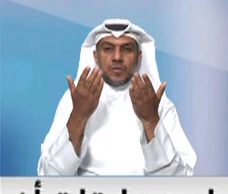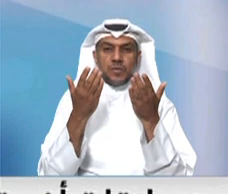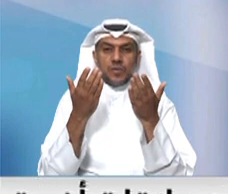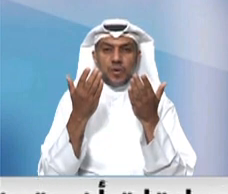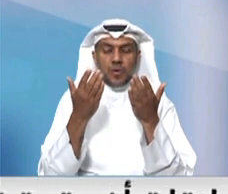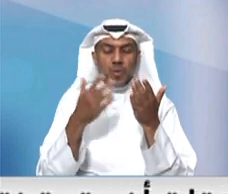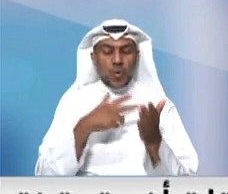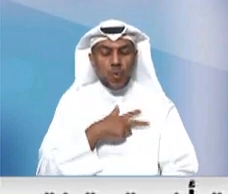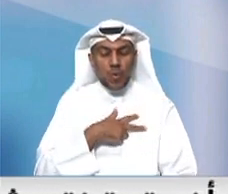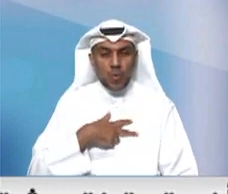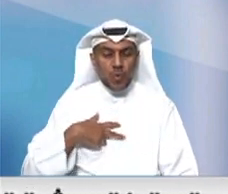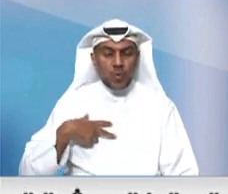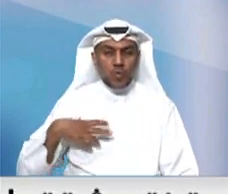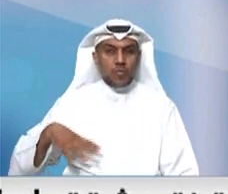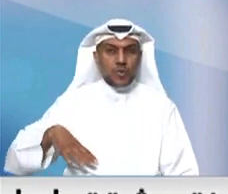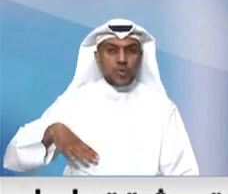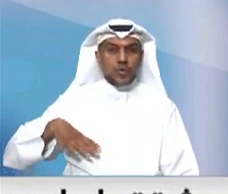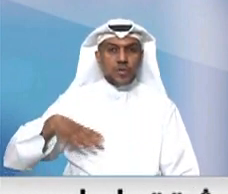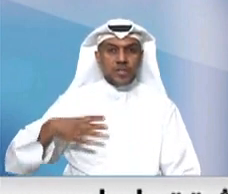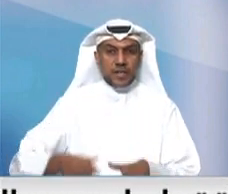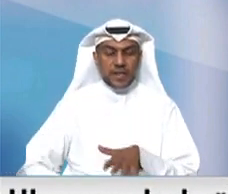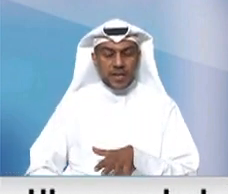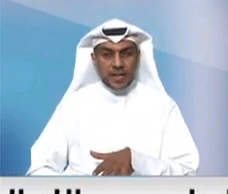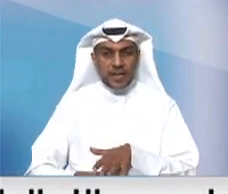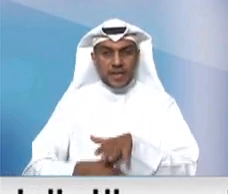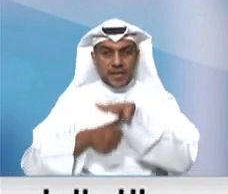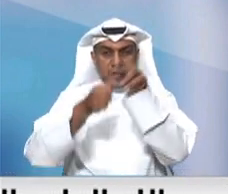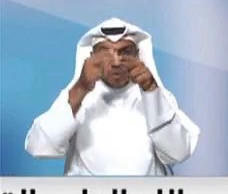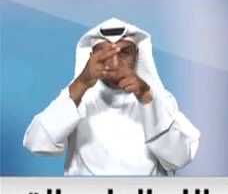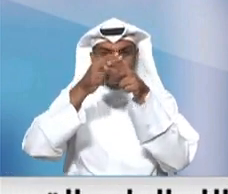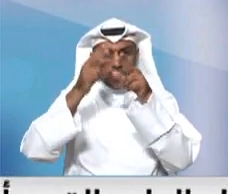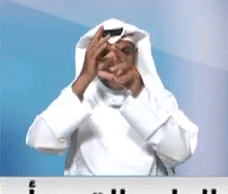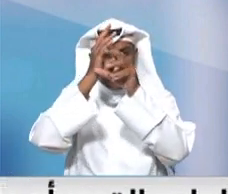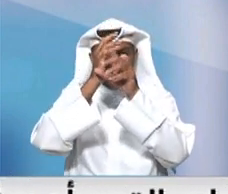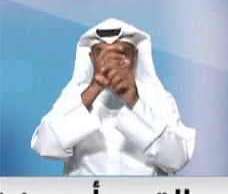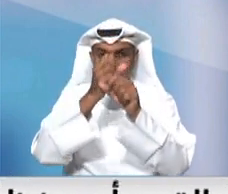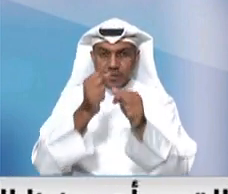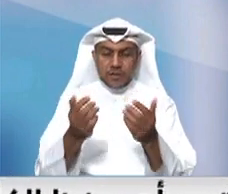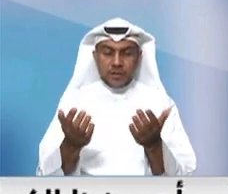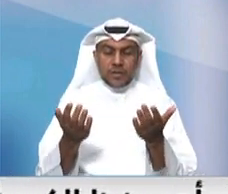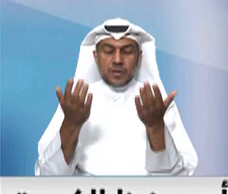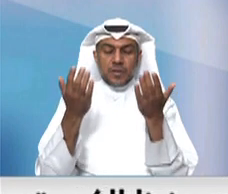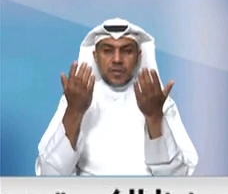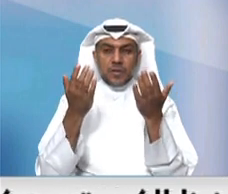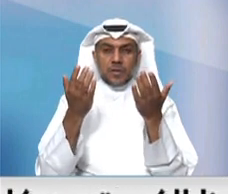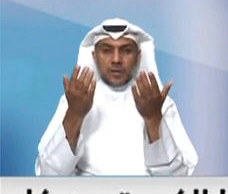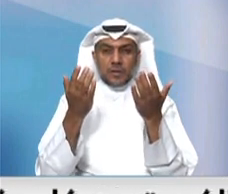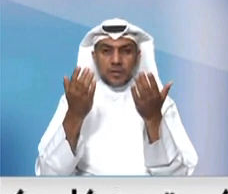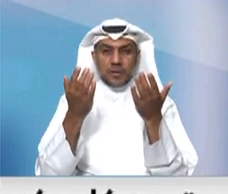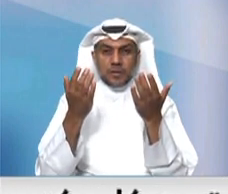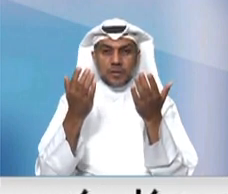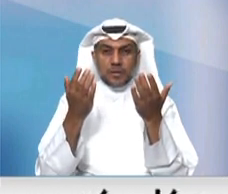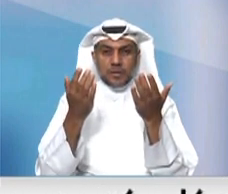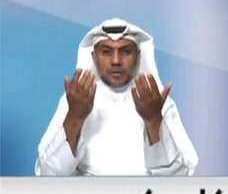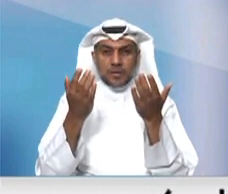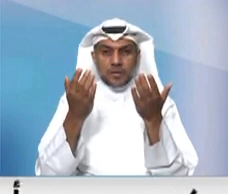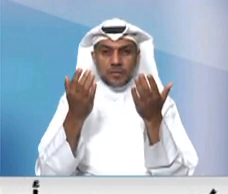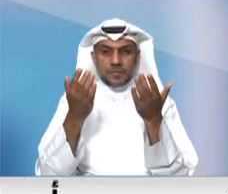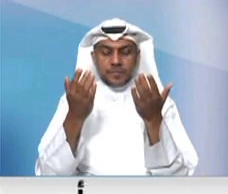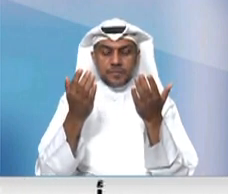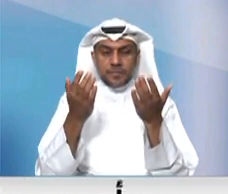القياده الرشيده لحضره صاحب السمو امير البلاد الشيخ مشعل الاحمد الجابر الصباح حفظه الله